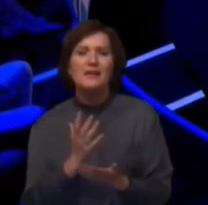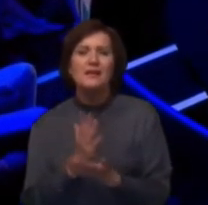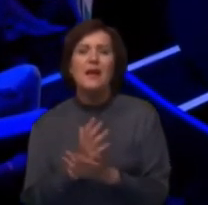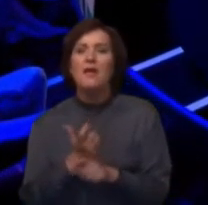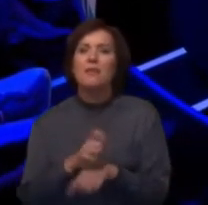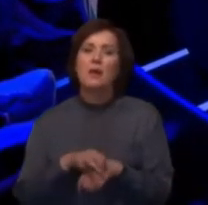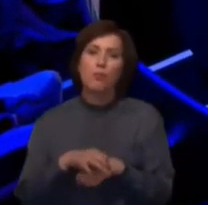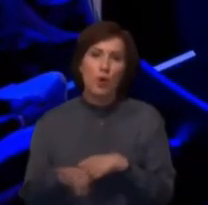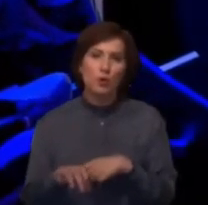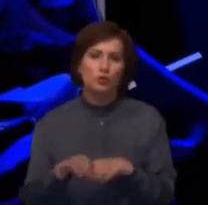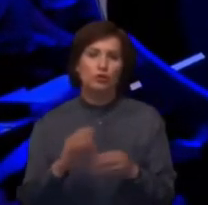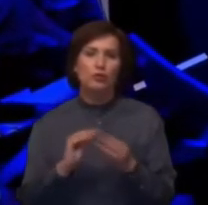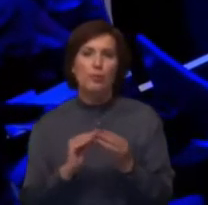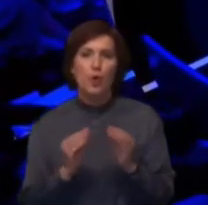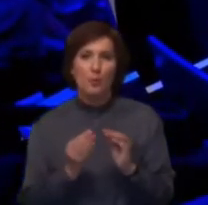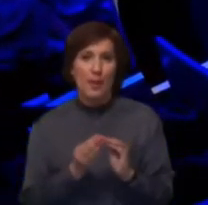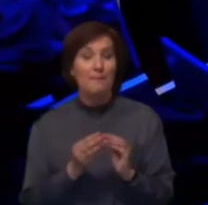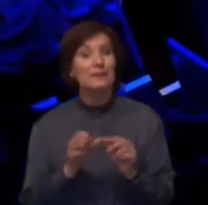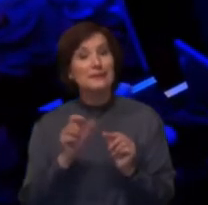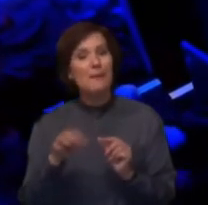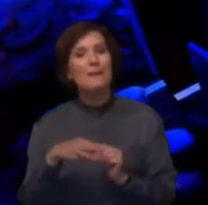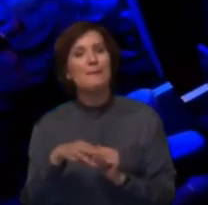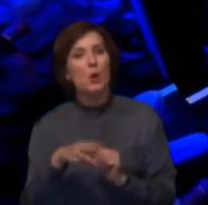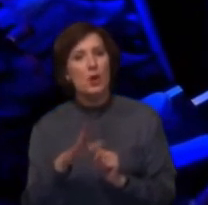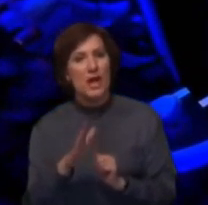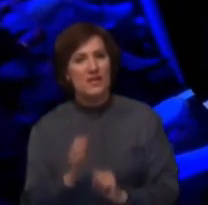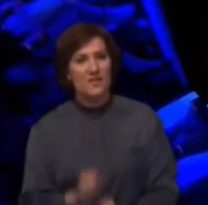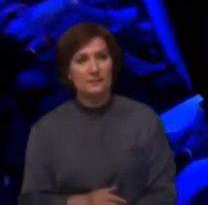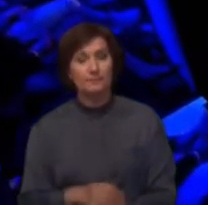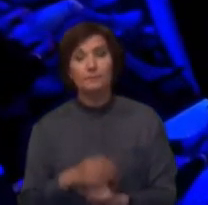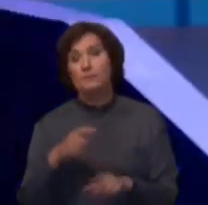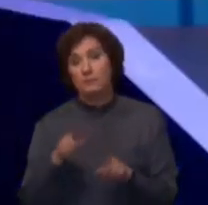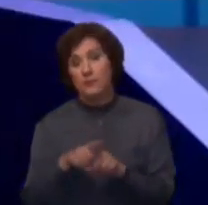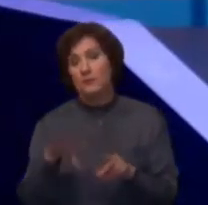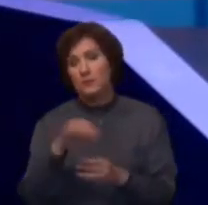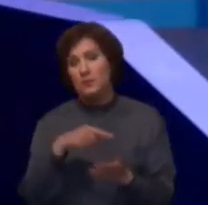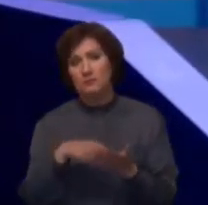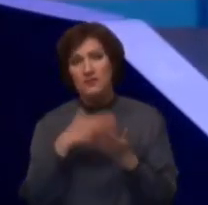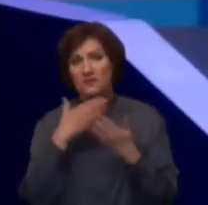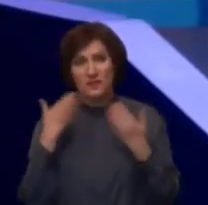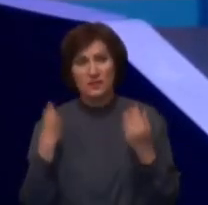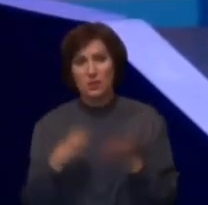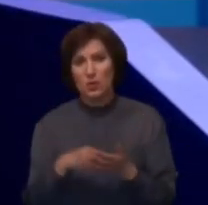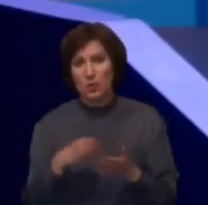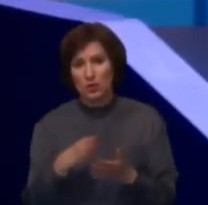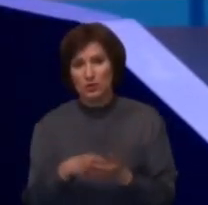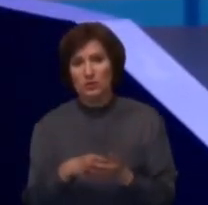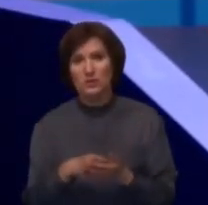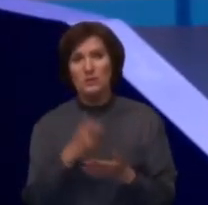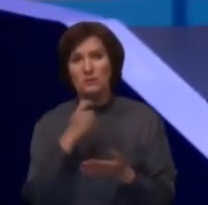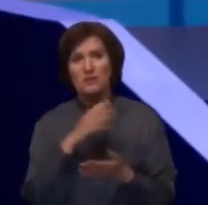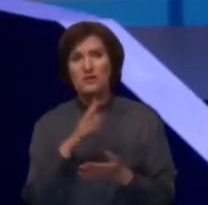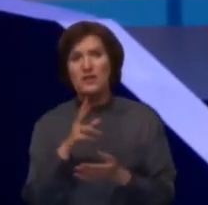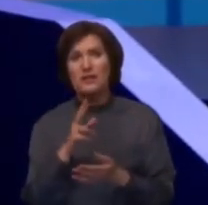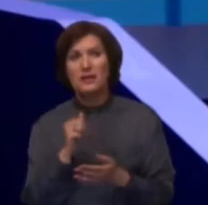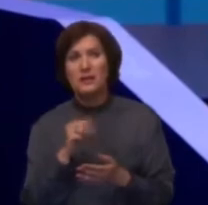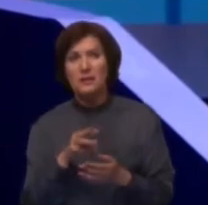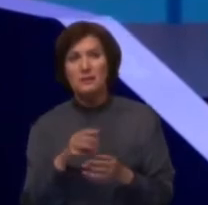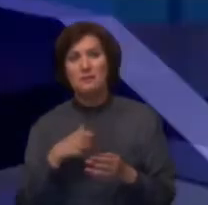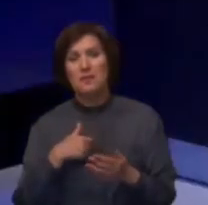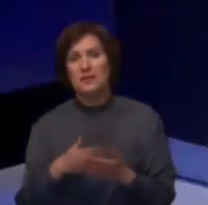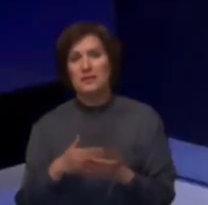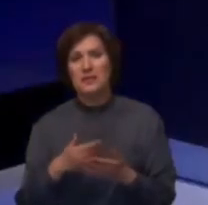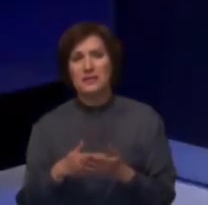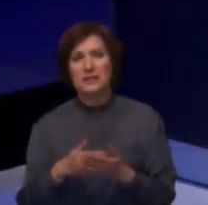найболючіші проблеми саме Миколаєва, Андрію? Як і у всіх міст, відсутність грошей, пан Віталій Кім, як на мене, як мені